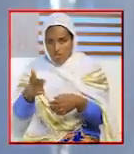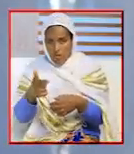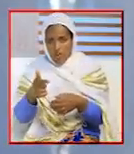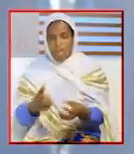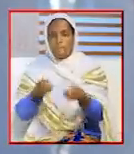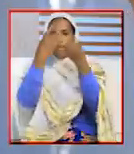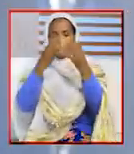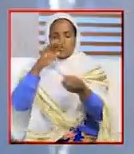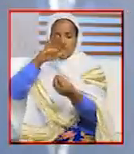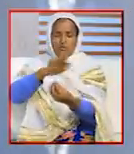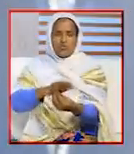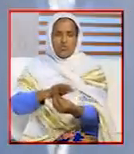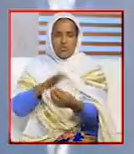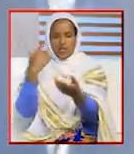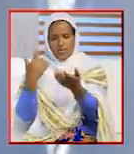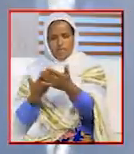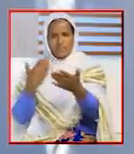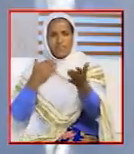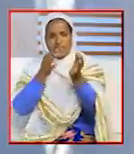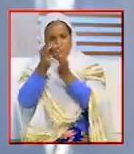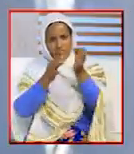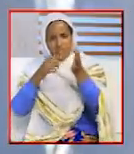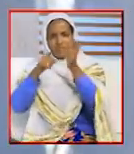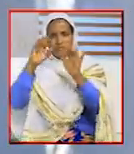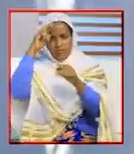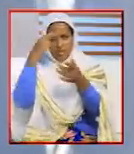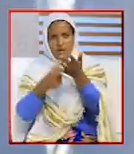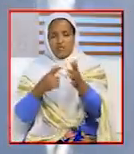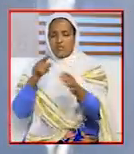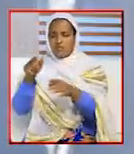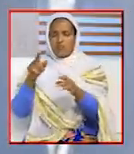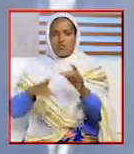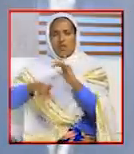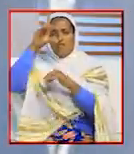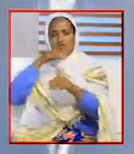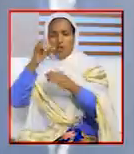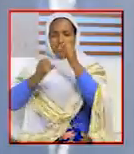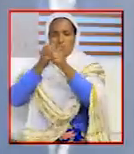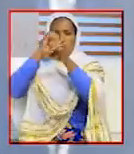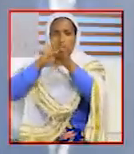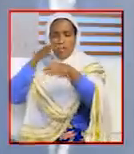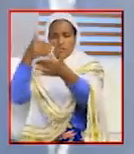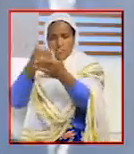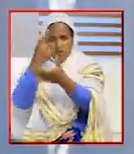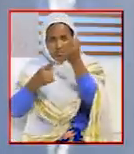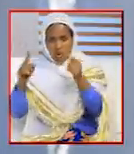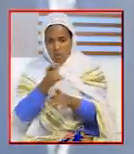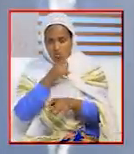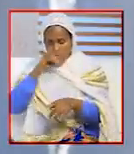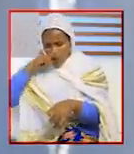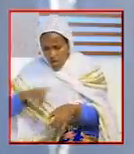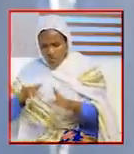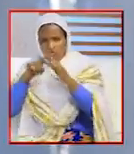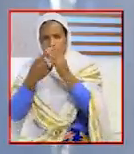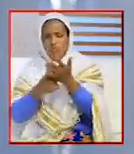እንደተባለው ለብዙ ተጽኖዎች ቅድም ተገልጿል የተጋለጡ ስለሆኑ በውሳኔያቸው ከፍ ያለ እድሜ ላይ ብቻ ሲደርሱ ሳይሆን ከልጅነታቸው